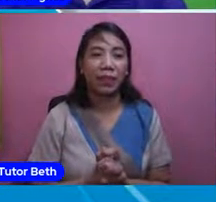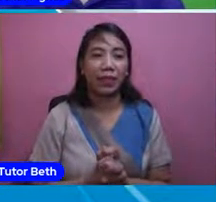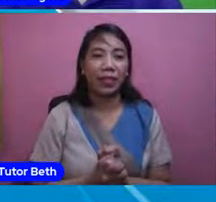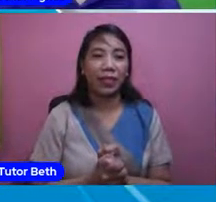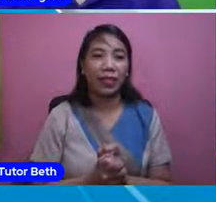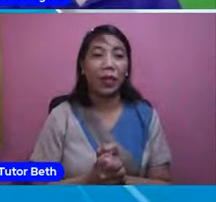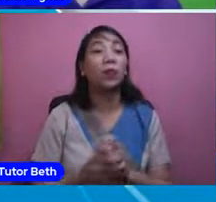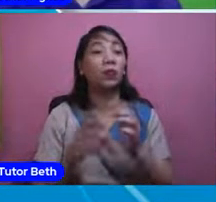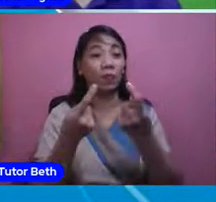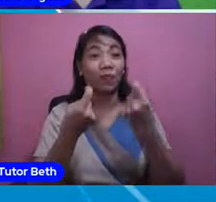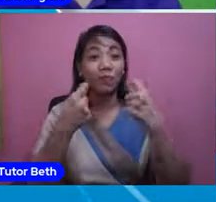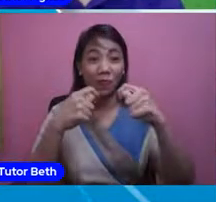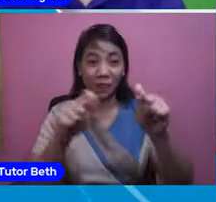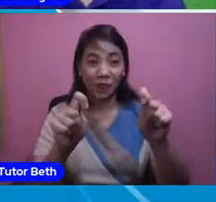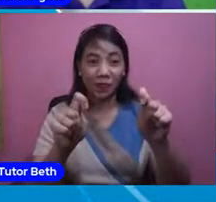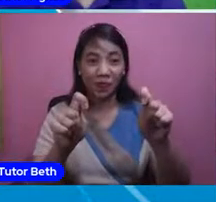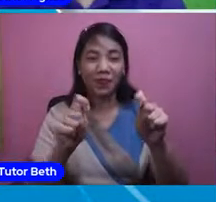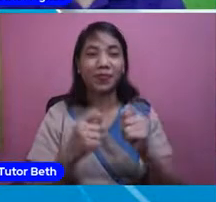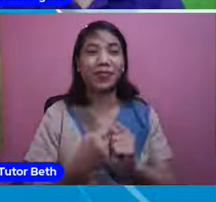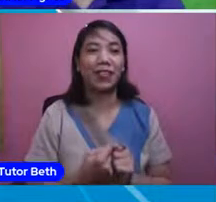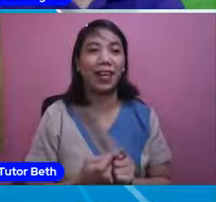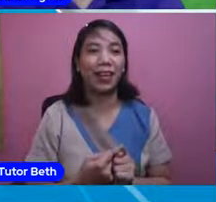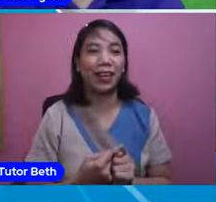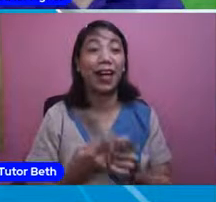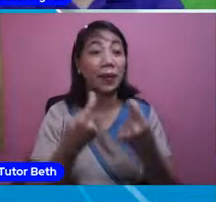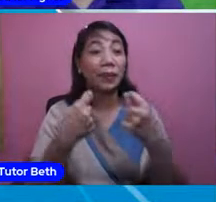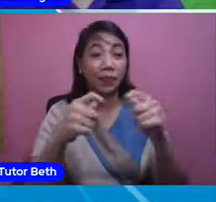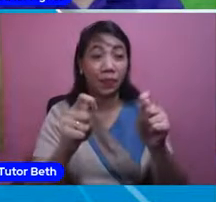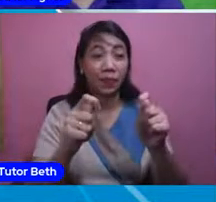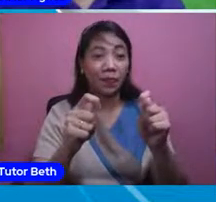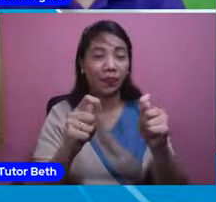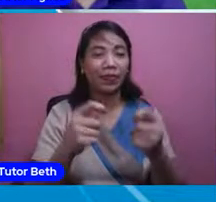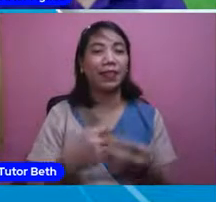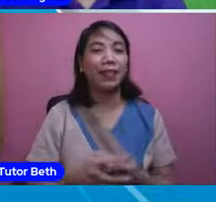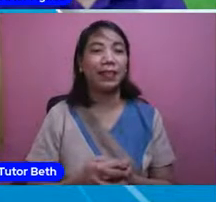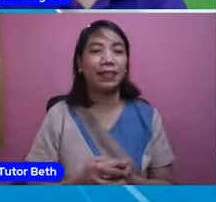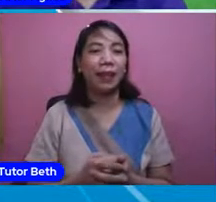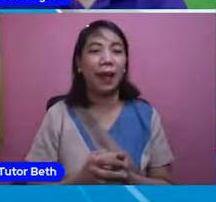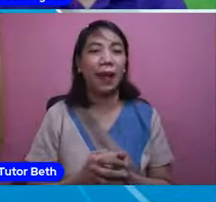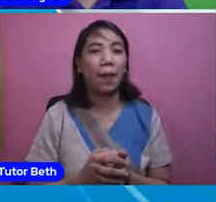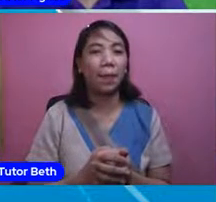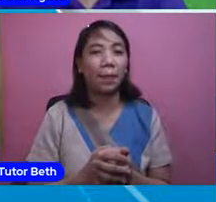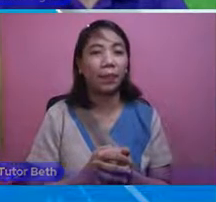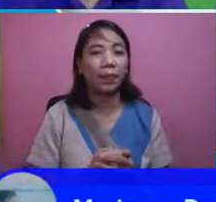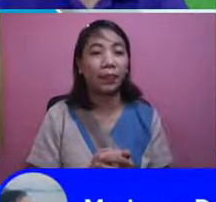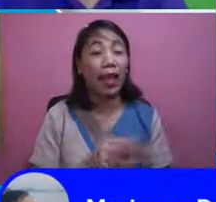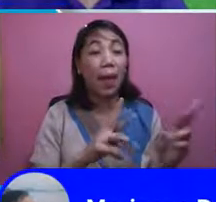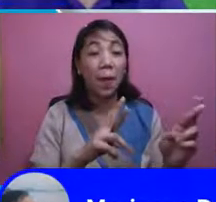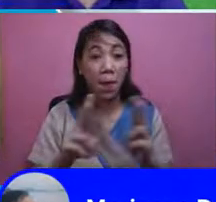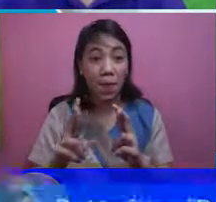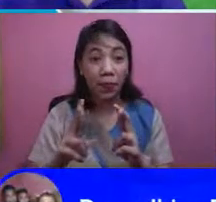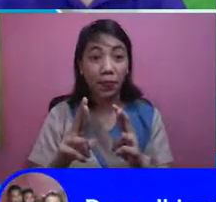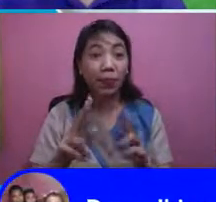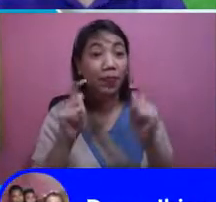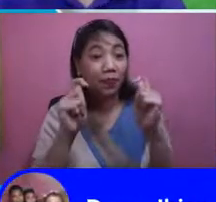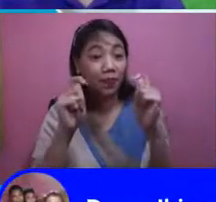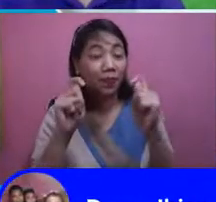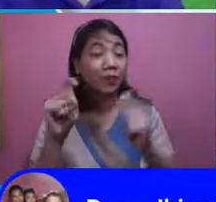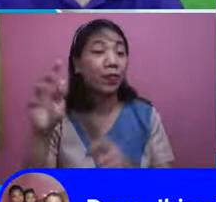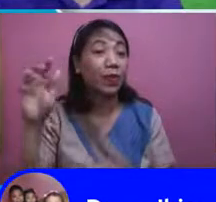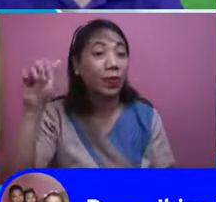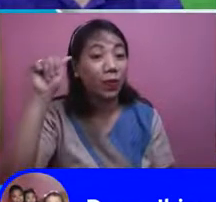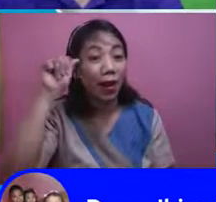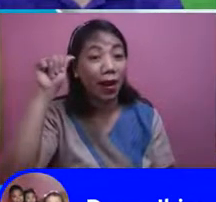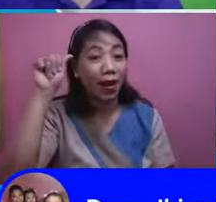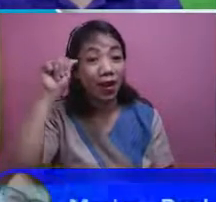Okay, na ha? Bago tayo magsimula sa ating aralin, meron akong inihandang isang pagsusulit